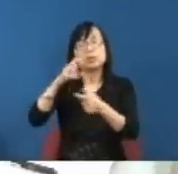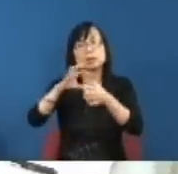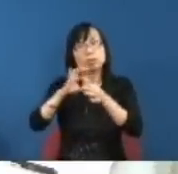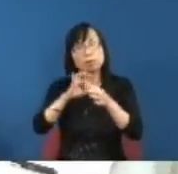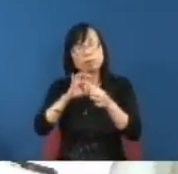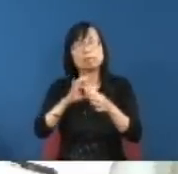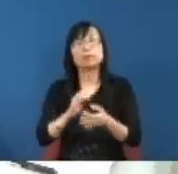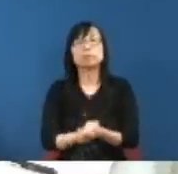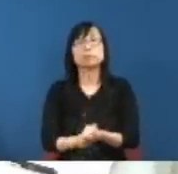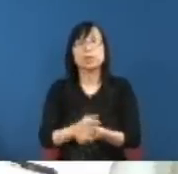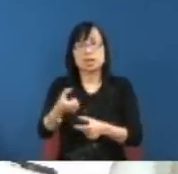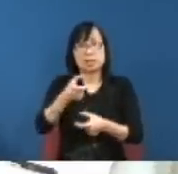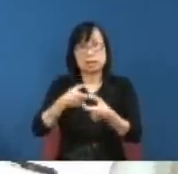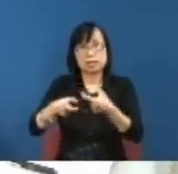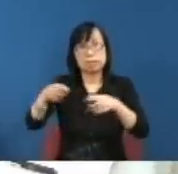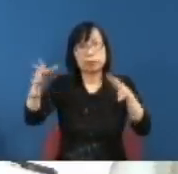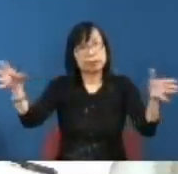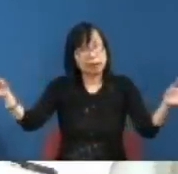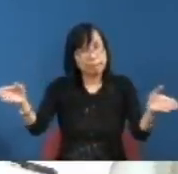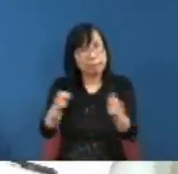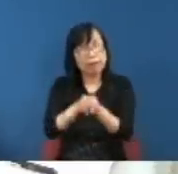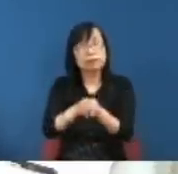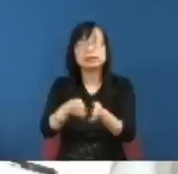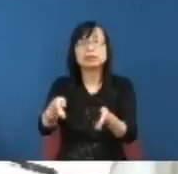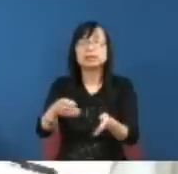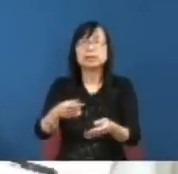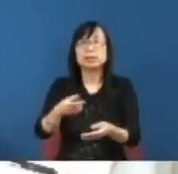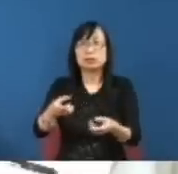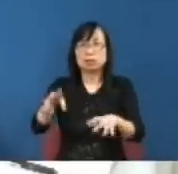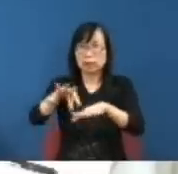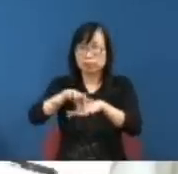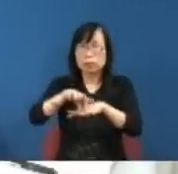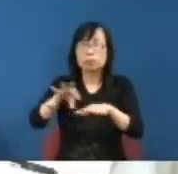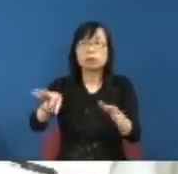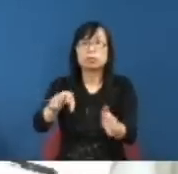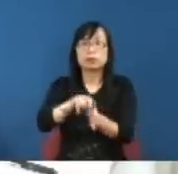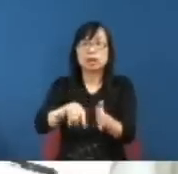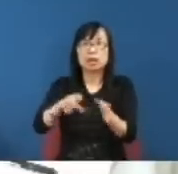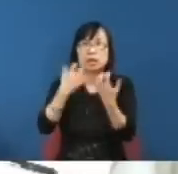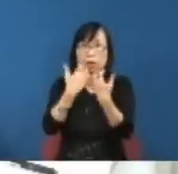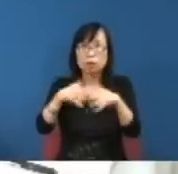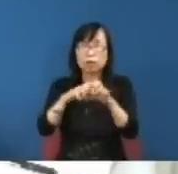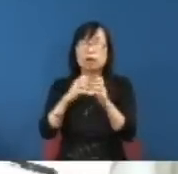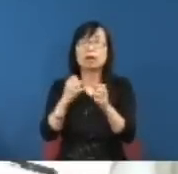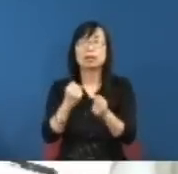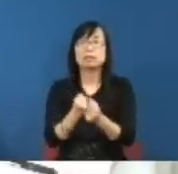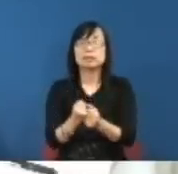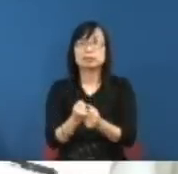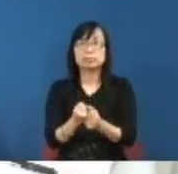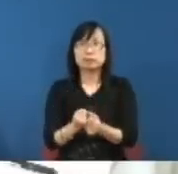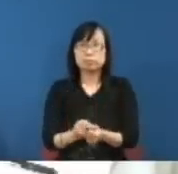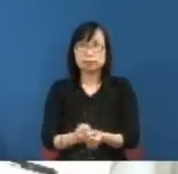以至到資本嘅合併，以至到呢一個金融機構造成嘅一